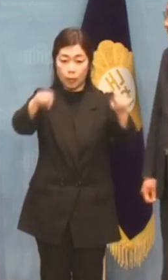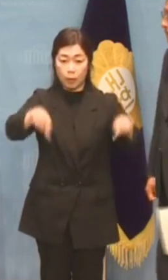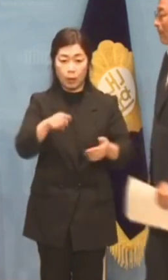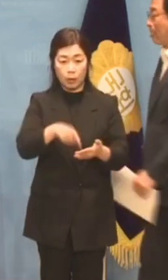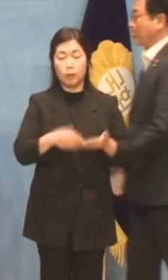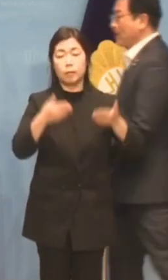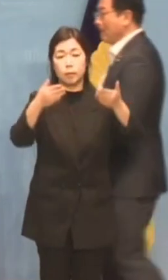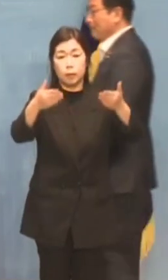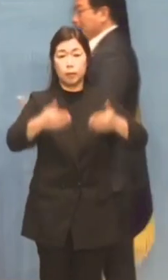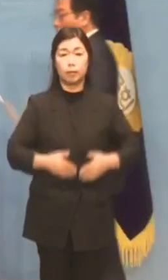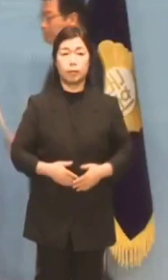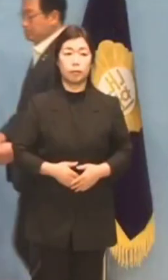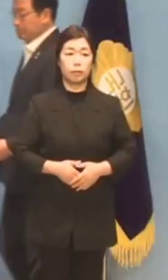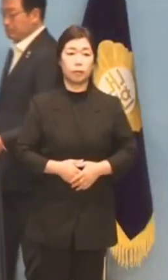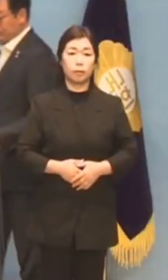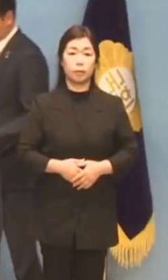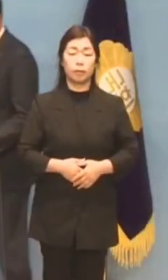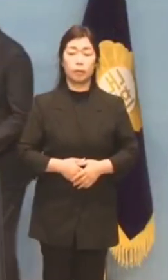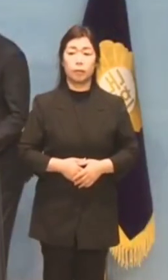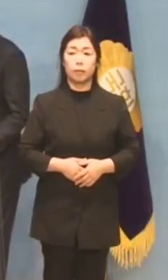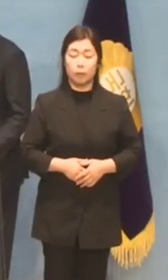하겠습니다.